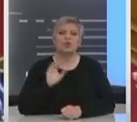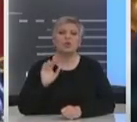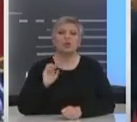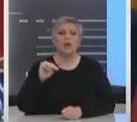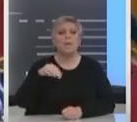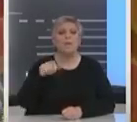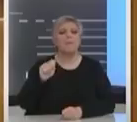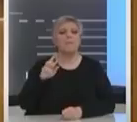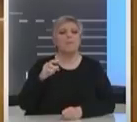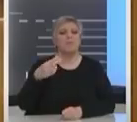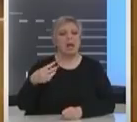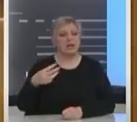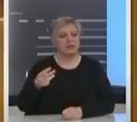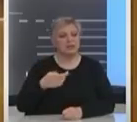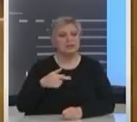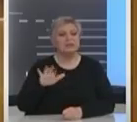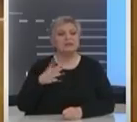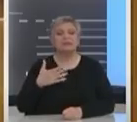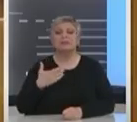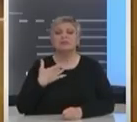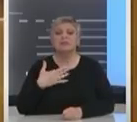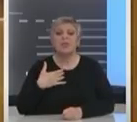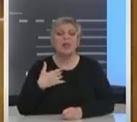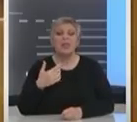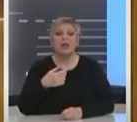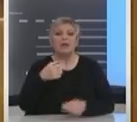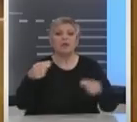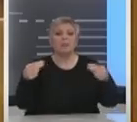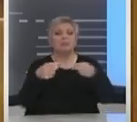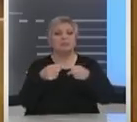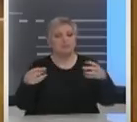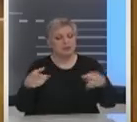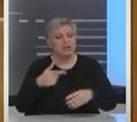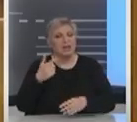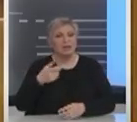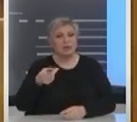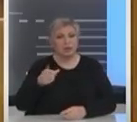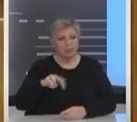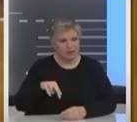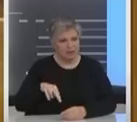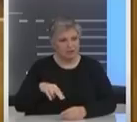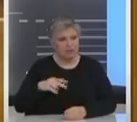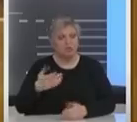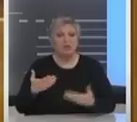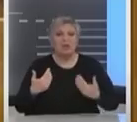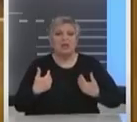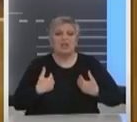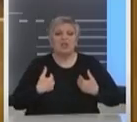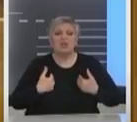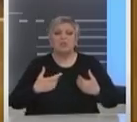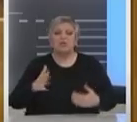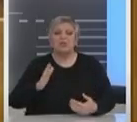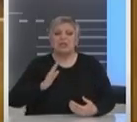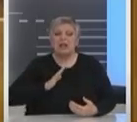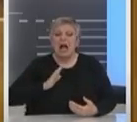το αγαπημένο του απόφθεγμα, είχε απαντήσει με μια ρίση του Τερέντιου, που έλεγε «Άνθρωπος είμαι και τίποτα το